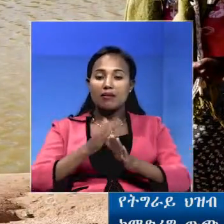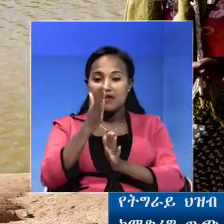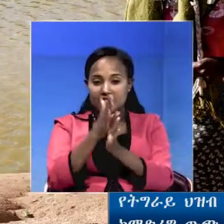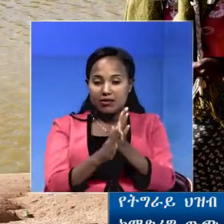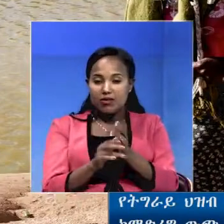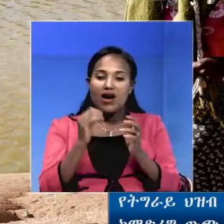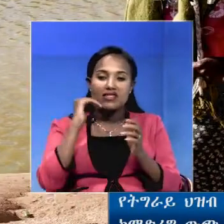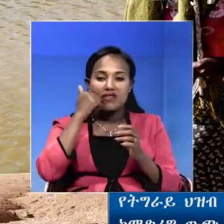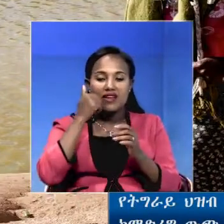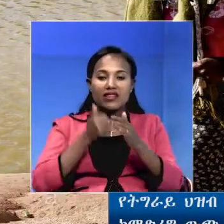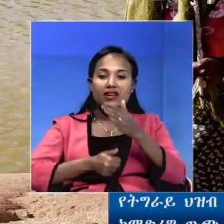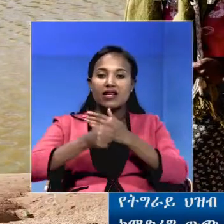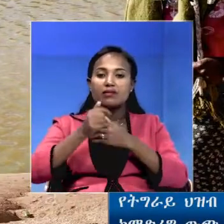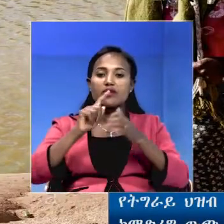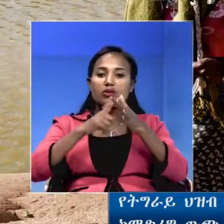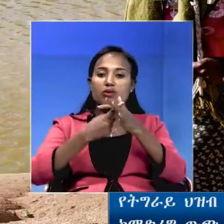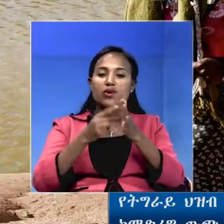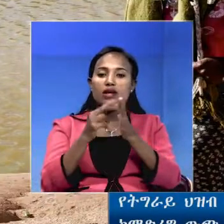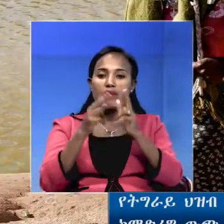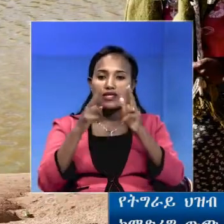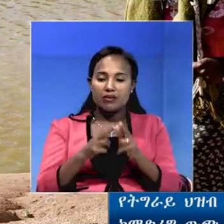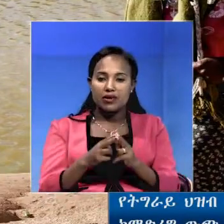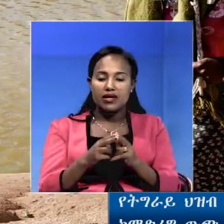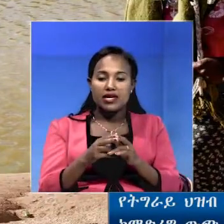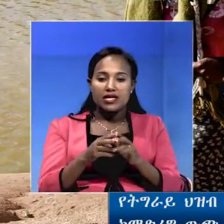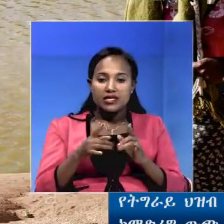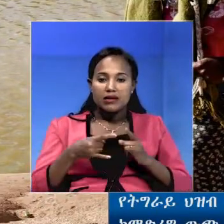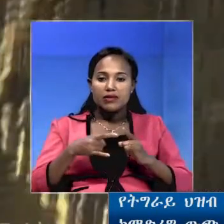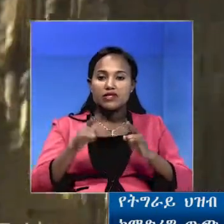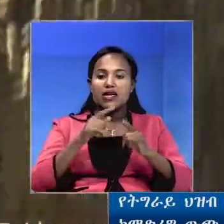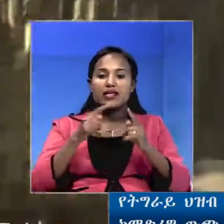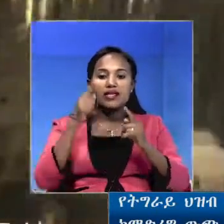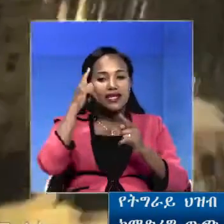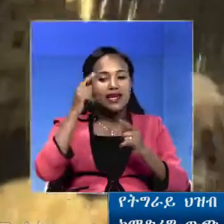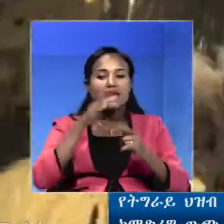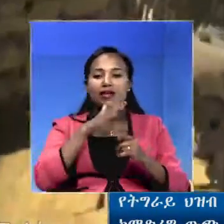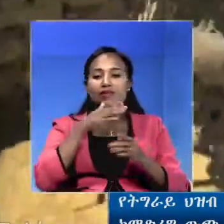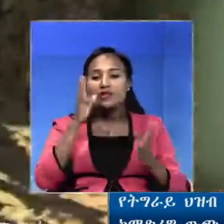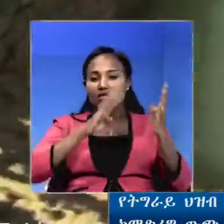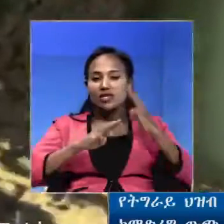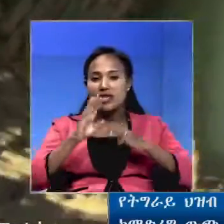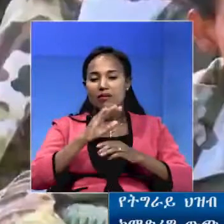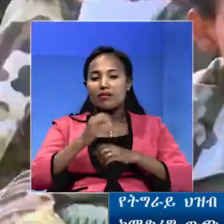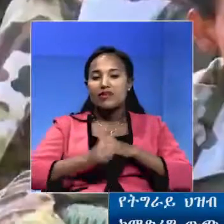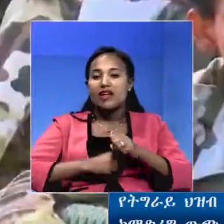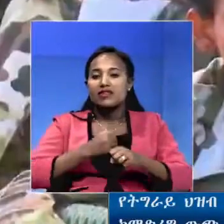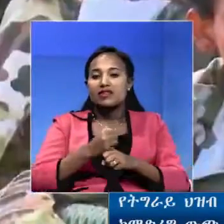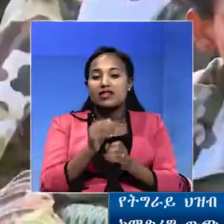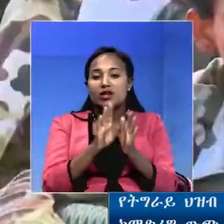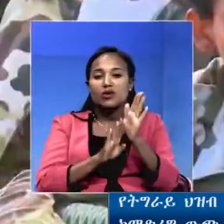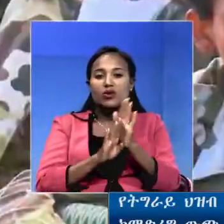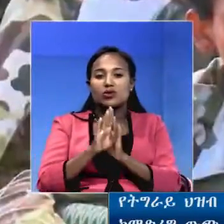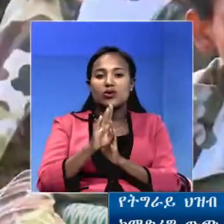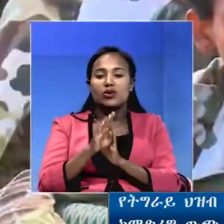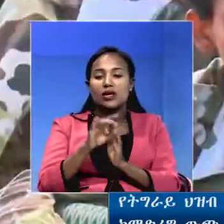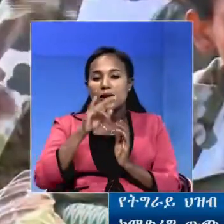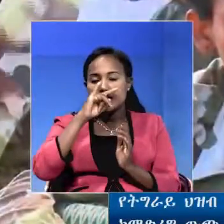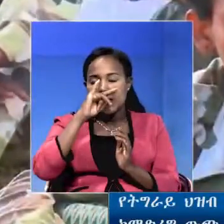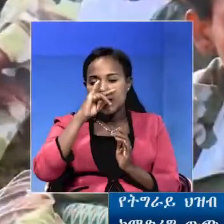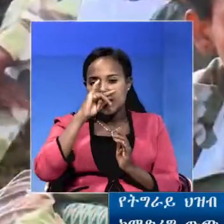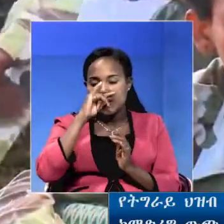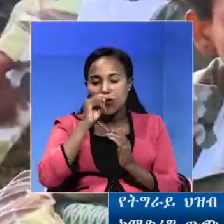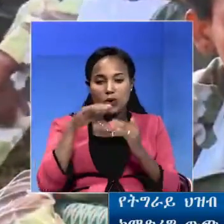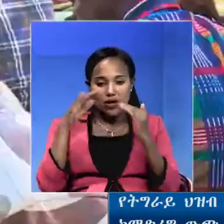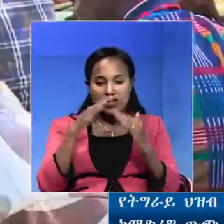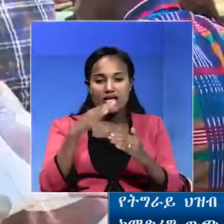በፈጸመው አሳፋሪ ጥቃት በተጀመረው ህግ የማስከበር ዘመቻ የትግራይ እናቶች በችግርና በሰቆቃ ያሳደጓቸውን ለጋ ህጻናት